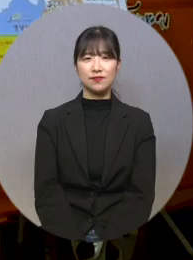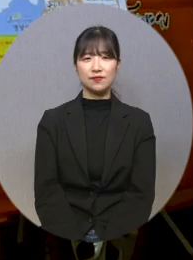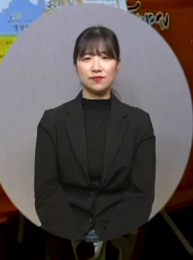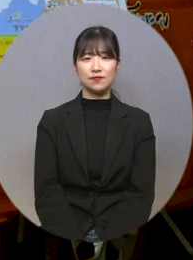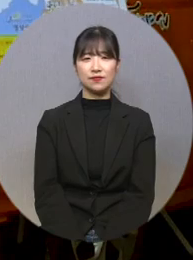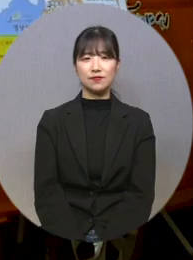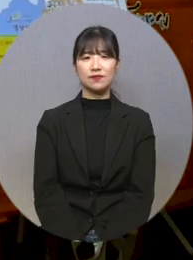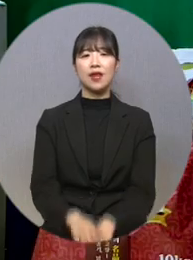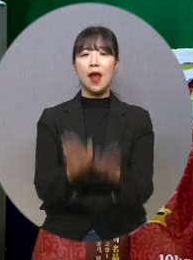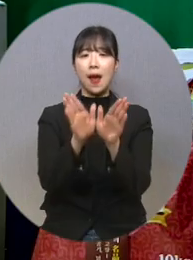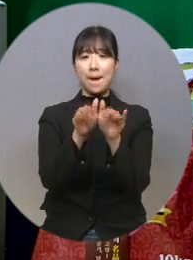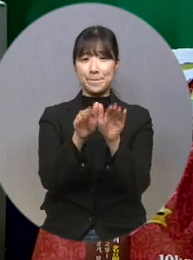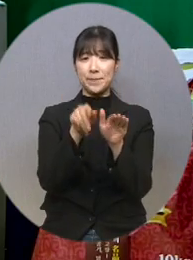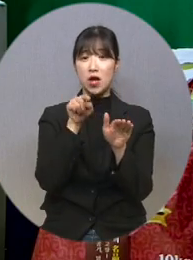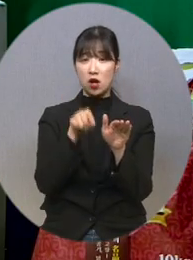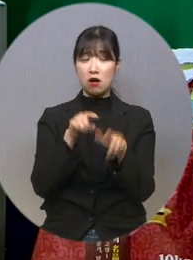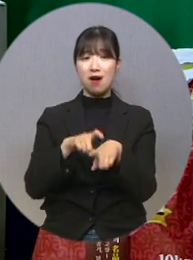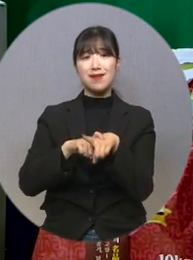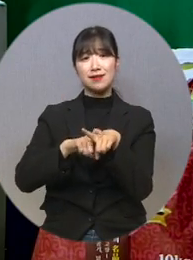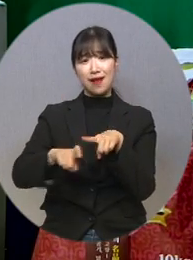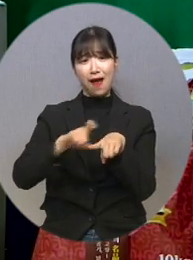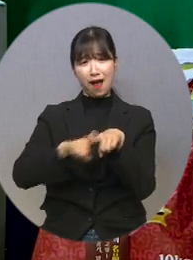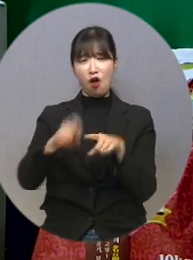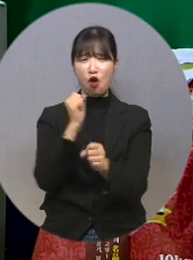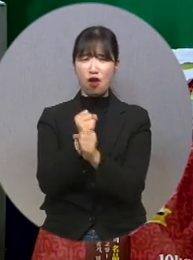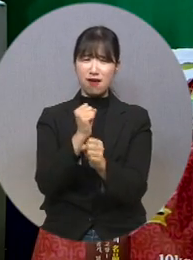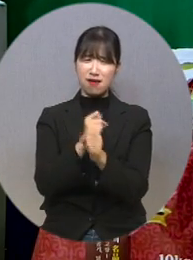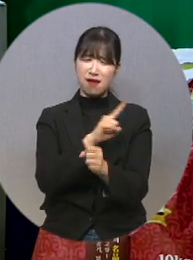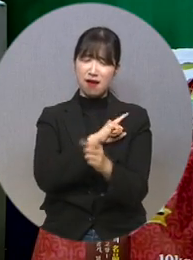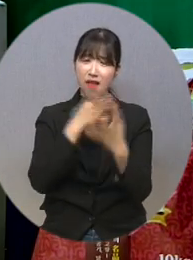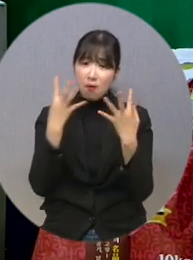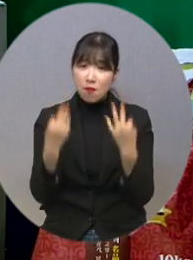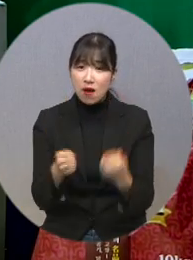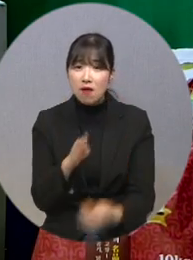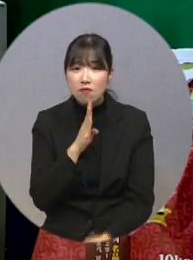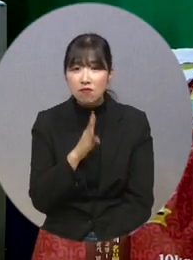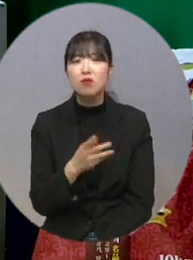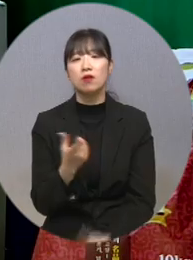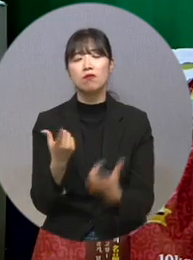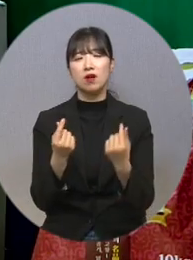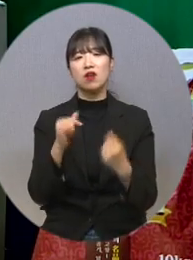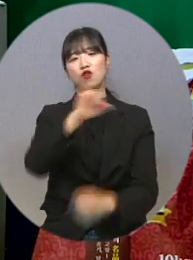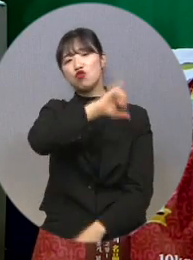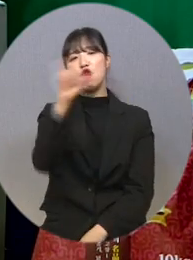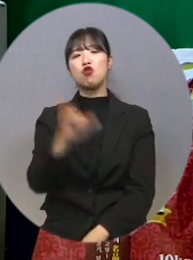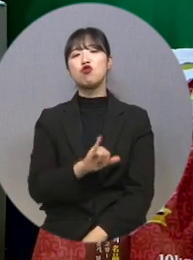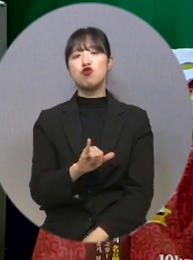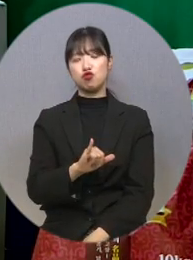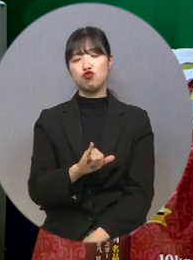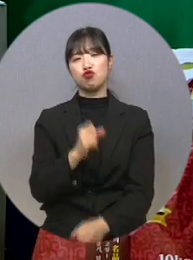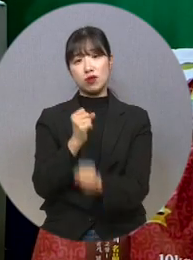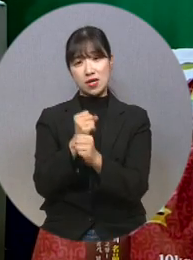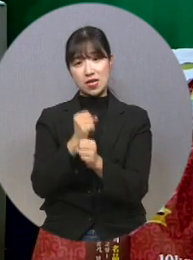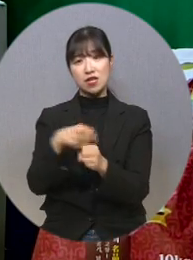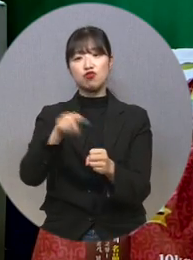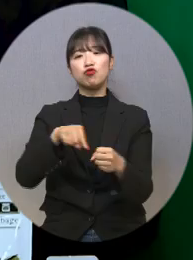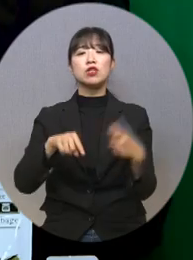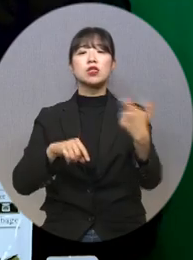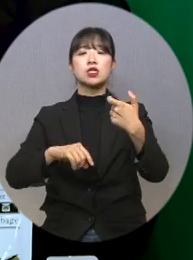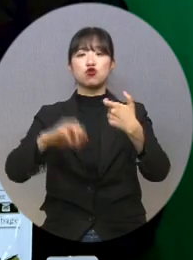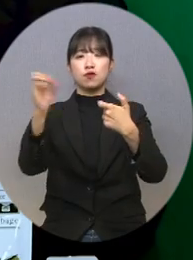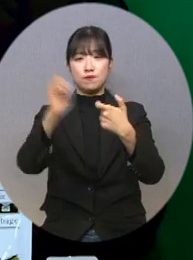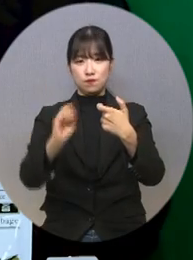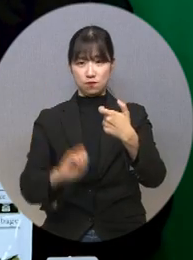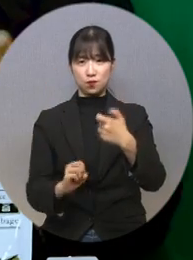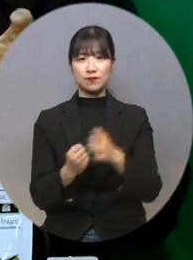팀장님 네. 한평이 더 장어를 더 많이 생산해내고 있다고 하더라고요. 네, 한 전국에 한 60% 정도 생산하고 있고요. 네.